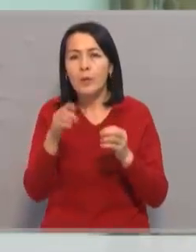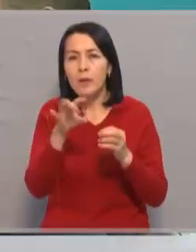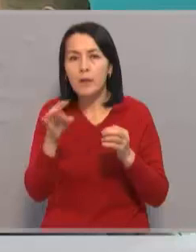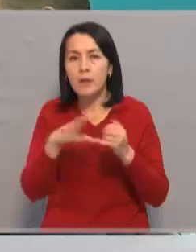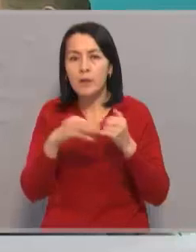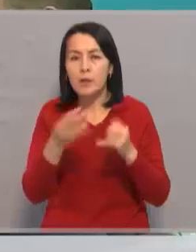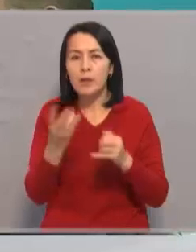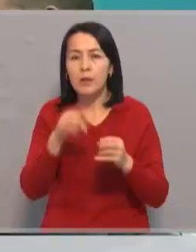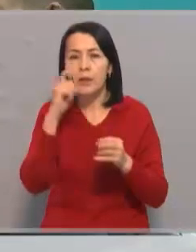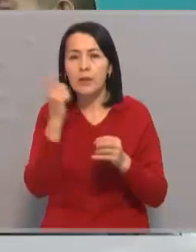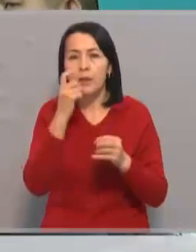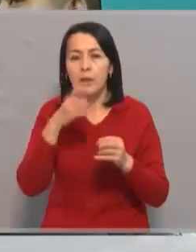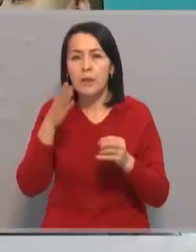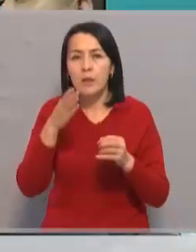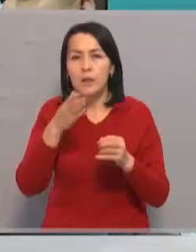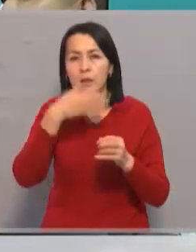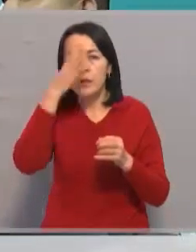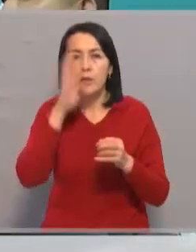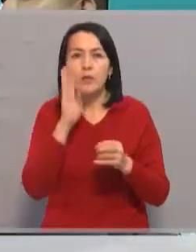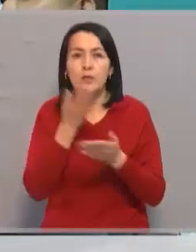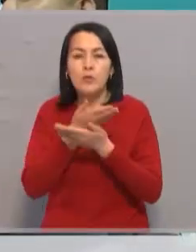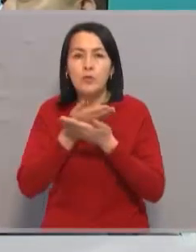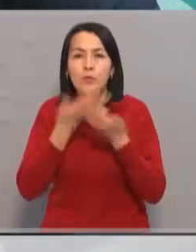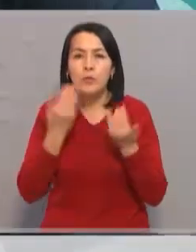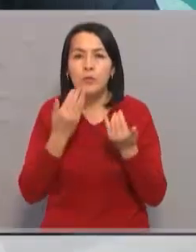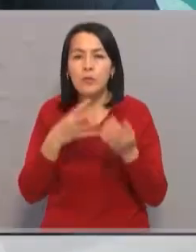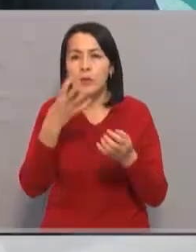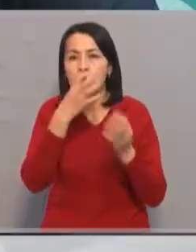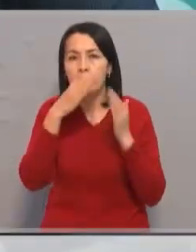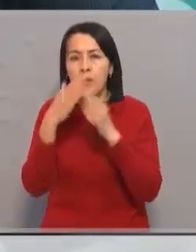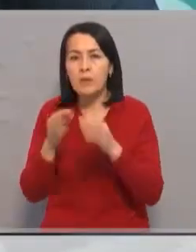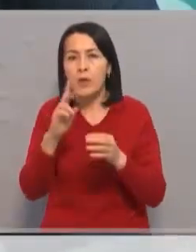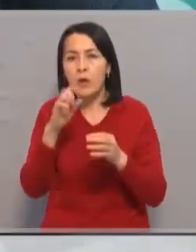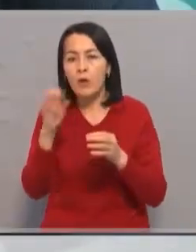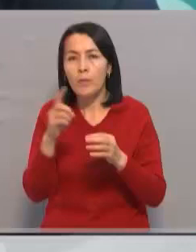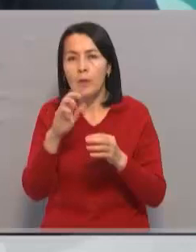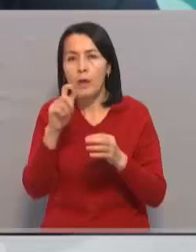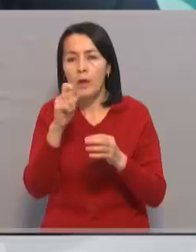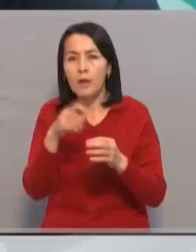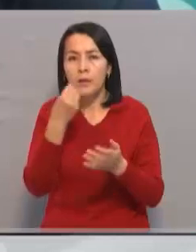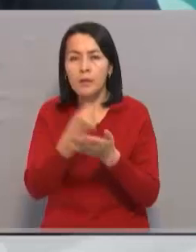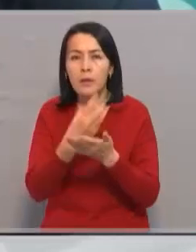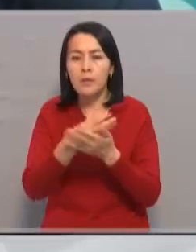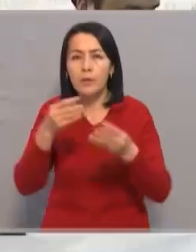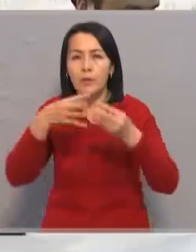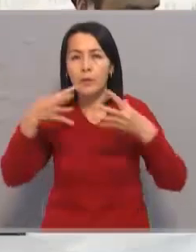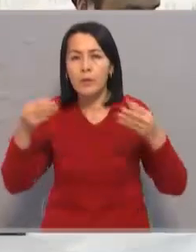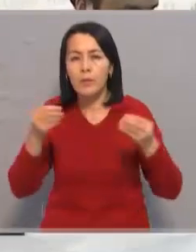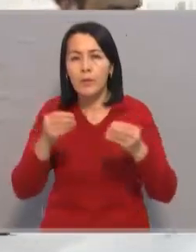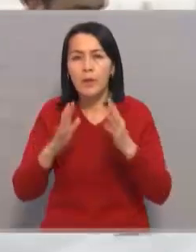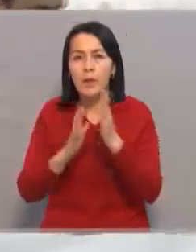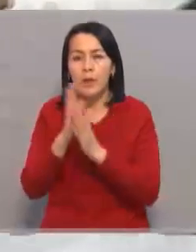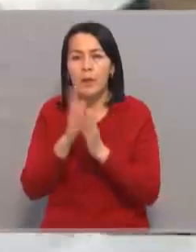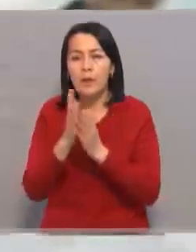керек. Дихандар жаза судан тарығады, жылжай егушілер көмір мен газ құнының аспанда кеткенін айтады. Көктемгі егіс жұмыстарына берілетін арзан